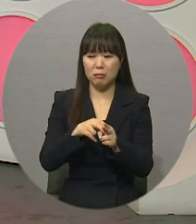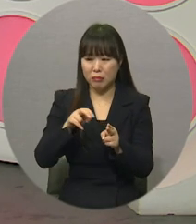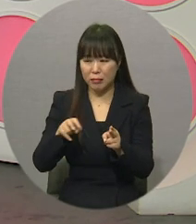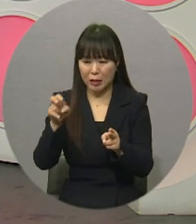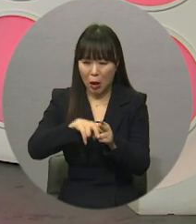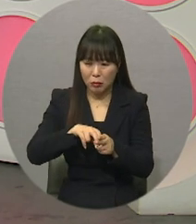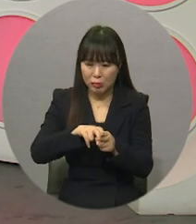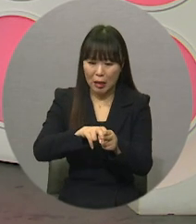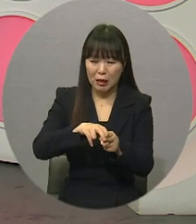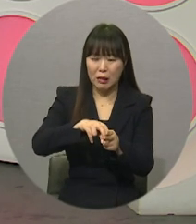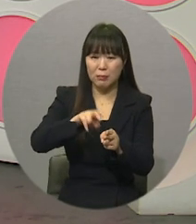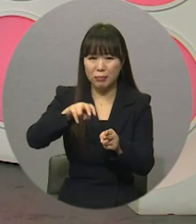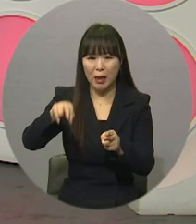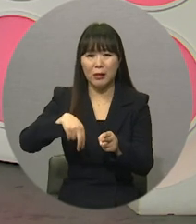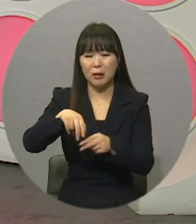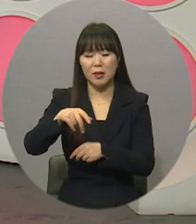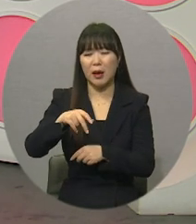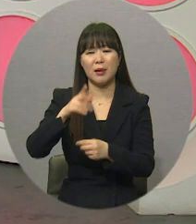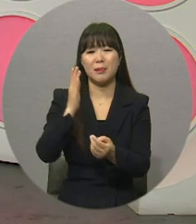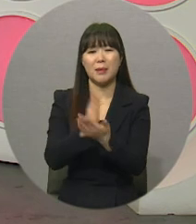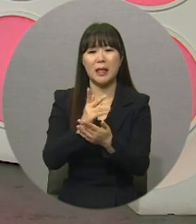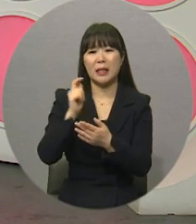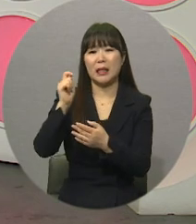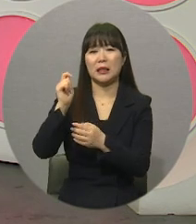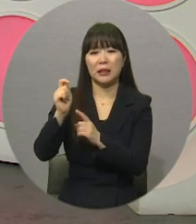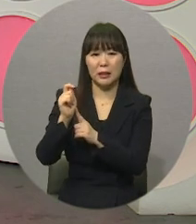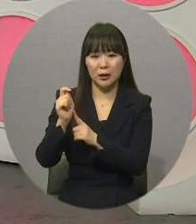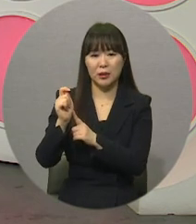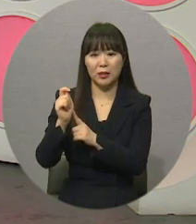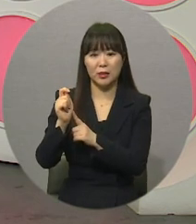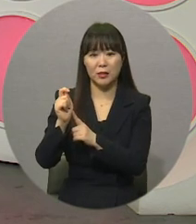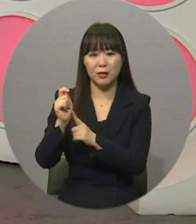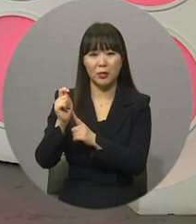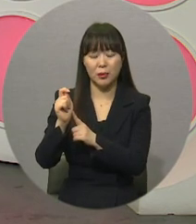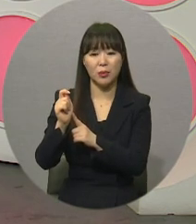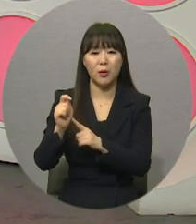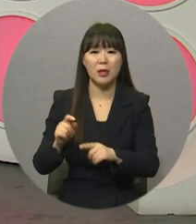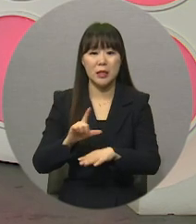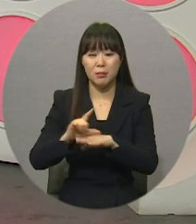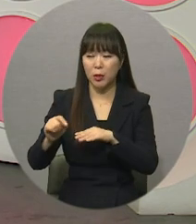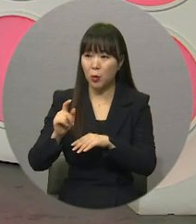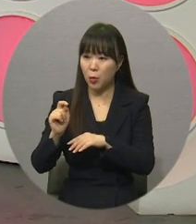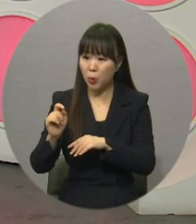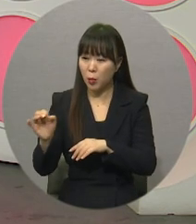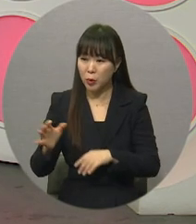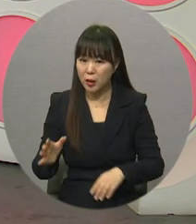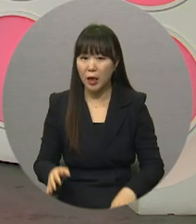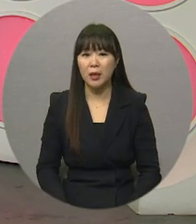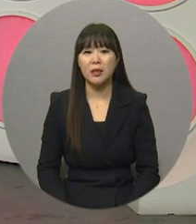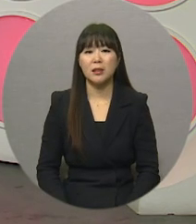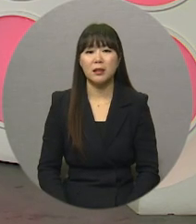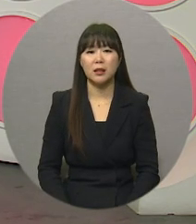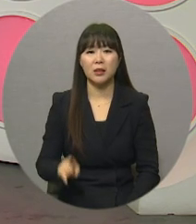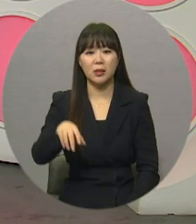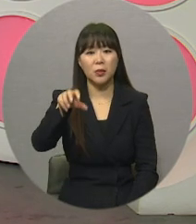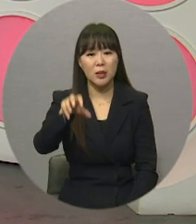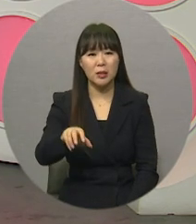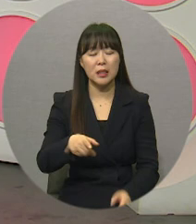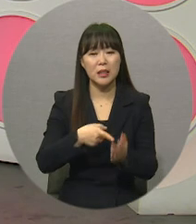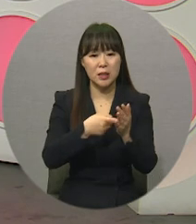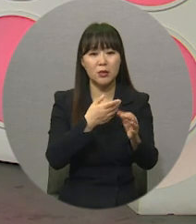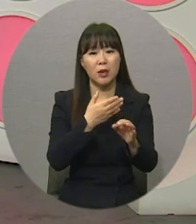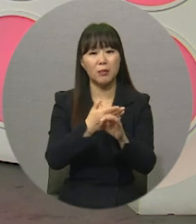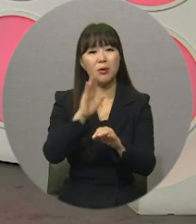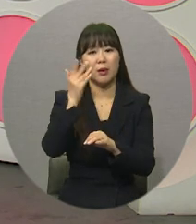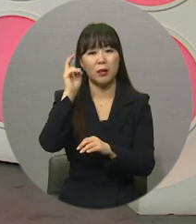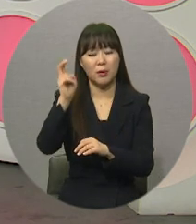마시고요. 택시 신청하시면 다 옵니다. 그 공짜죠? 예. 지방도 공짜예요? 아, 지방에서 가서 거기서 아마 신청을